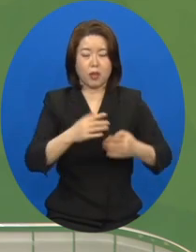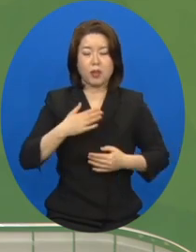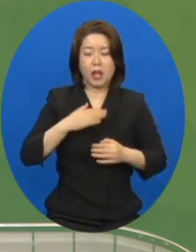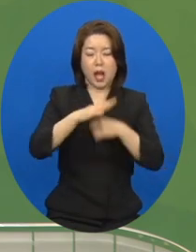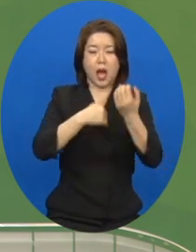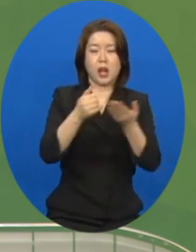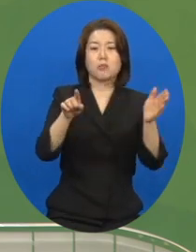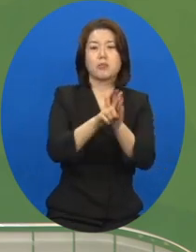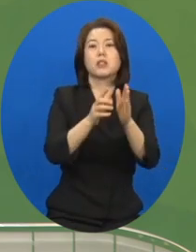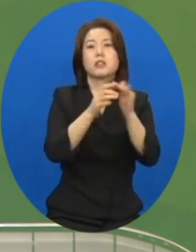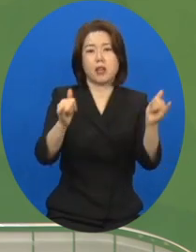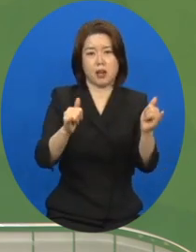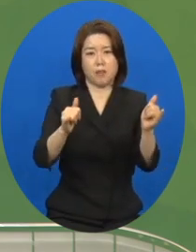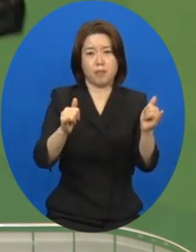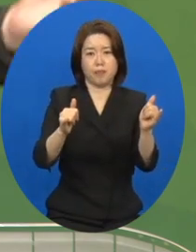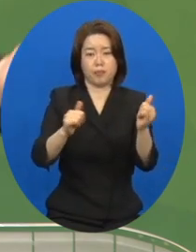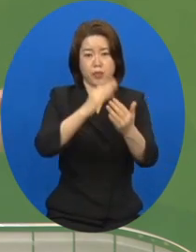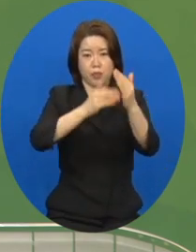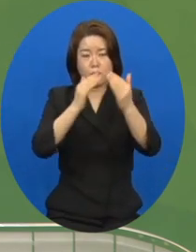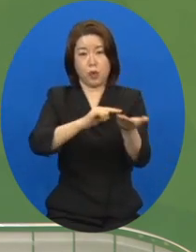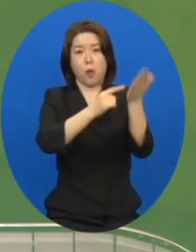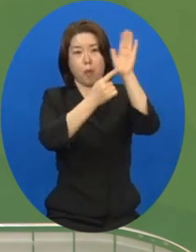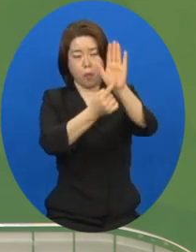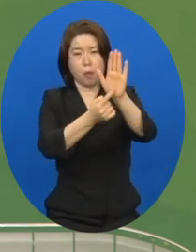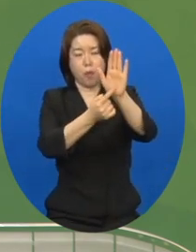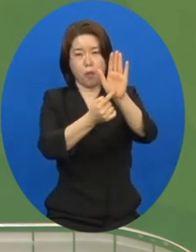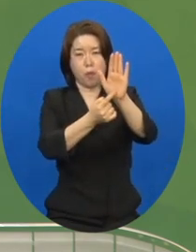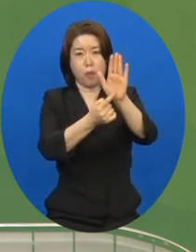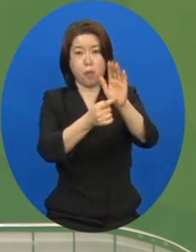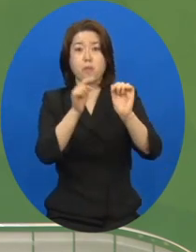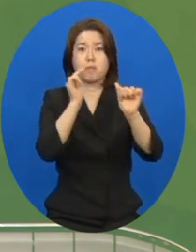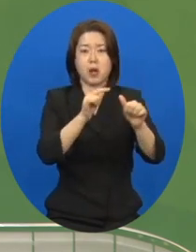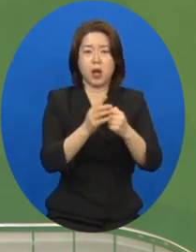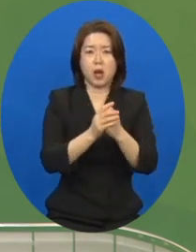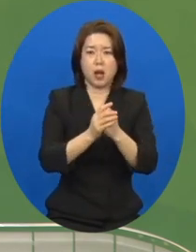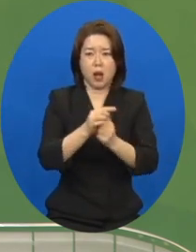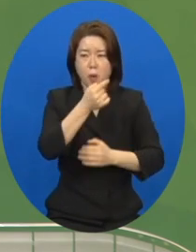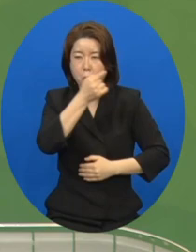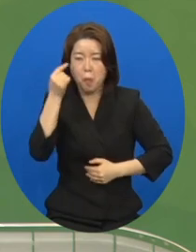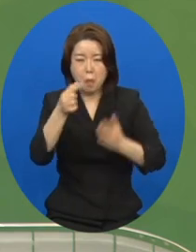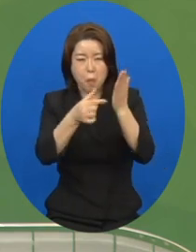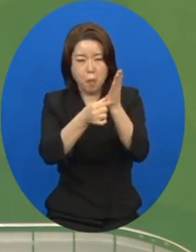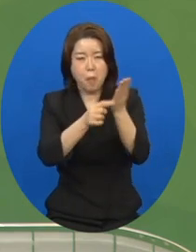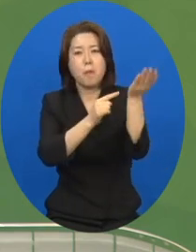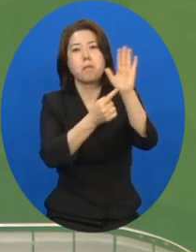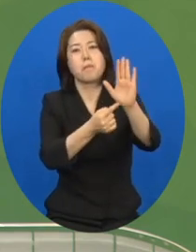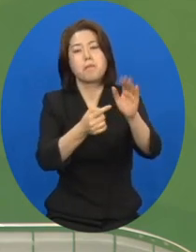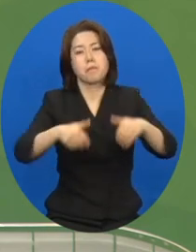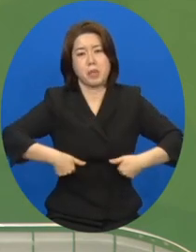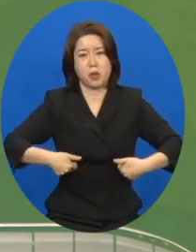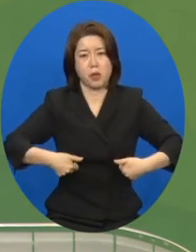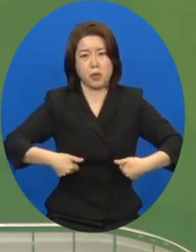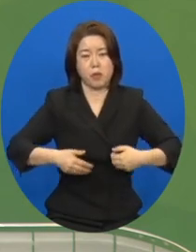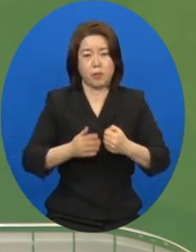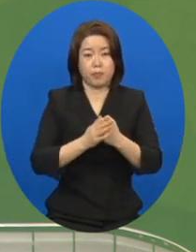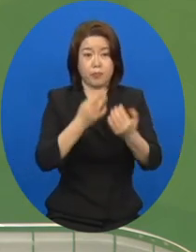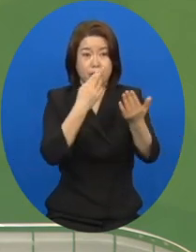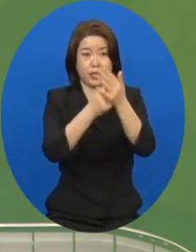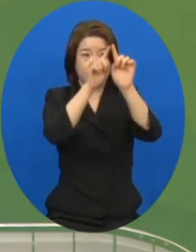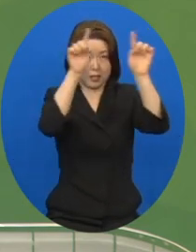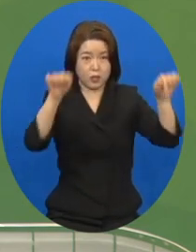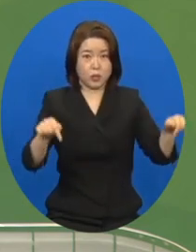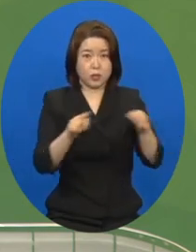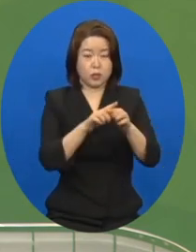사람입니다. 아주 공개적으로 드러내라. 표식이 분명히 있어야 된다. 창문틀에 홍색